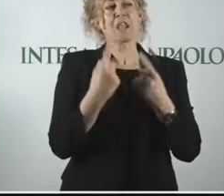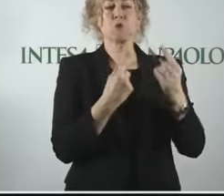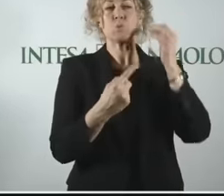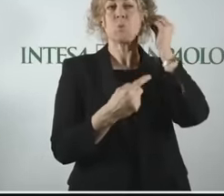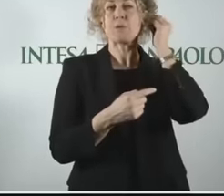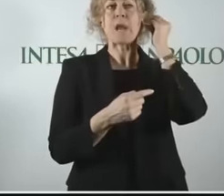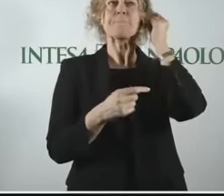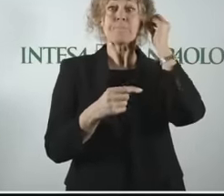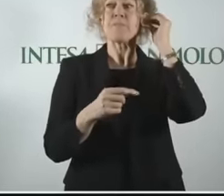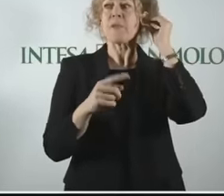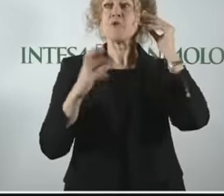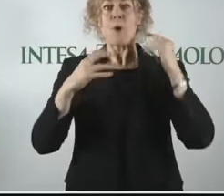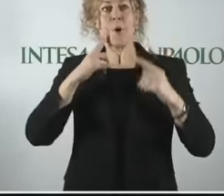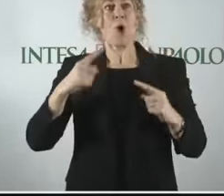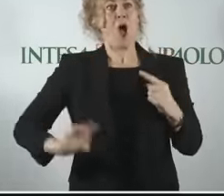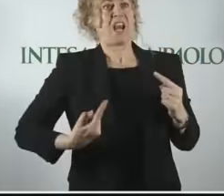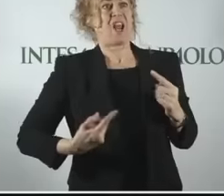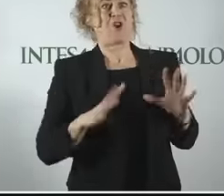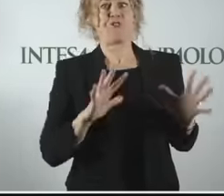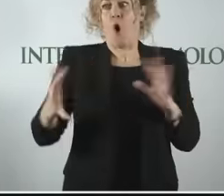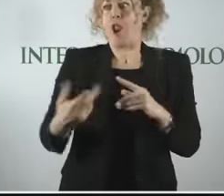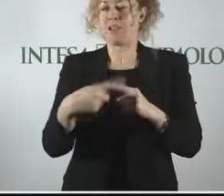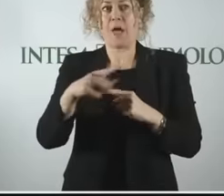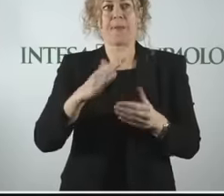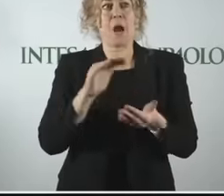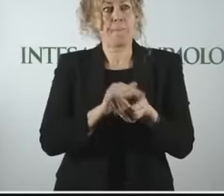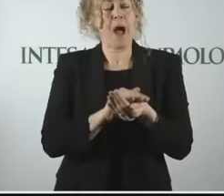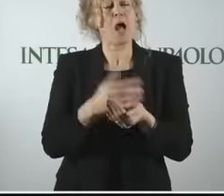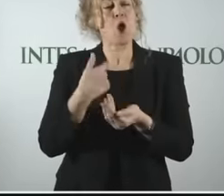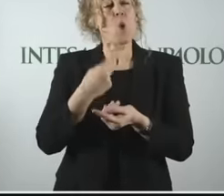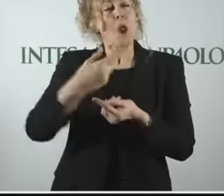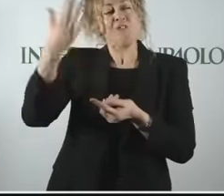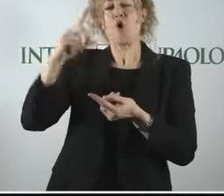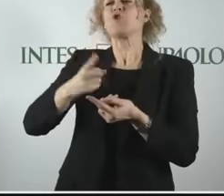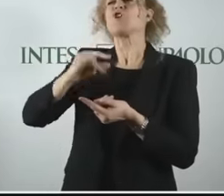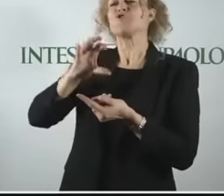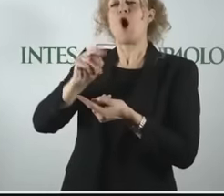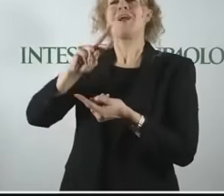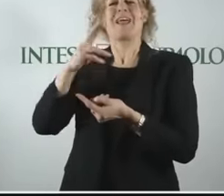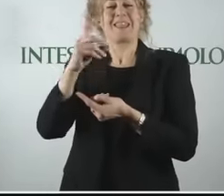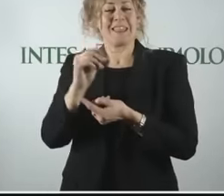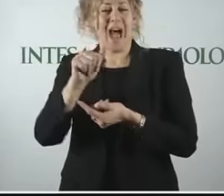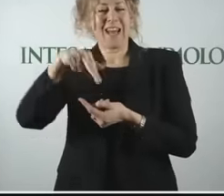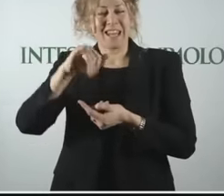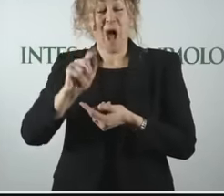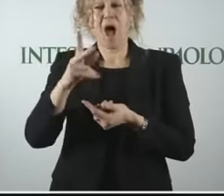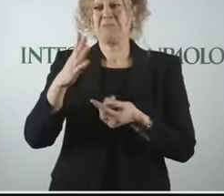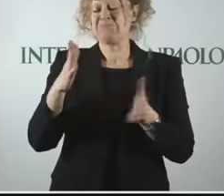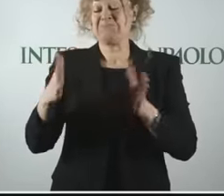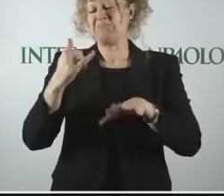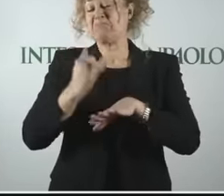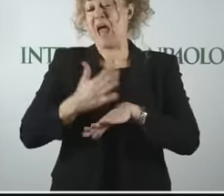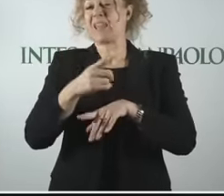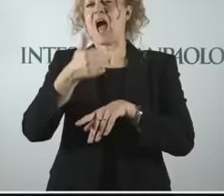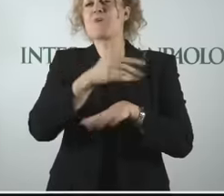anche vere e proprie rivolte a me personalmente capitato di seguirne una in Giordania a metà degli anni 90 una rivolta del pane e allora